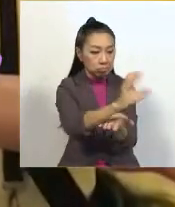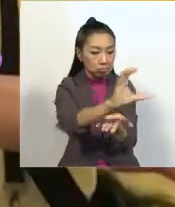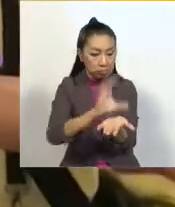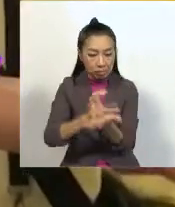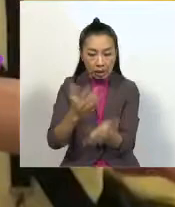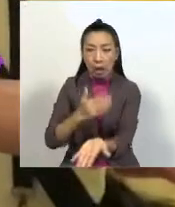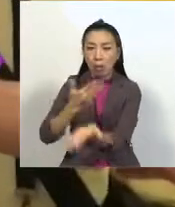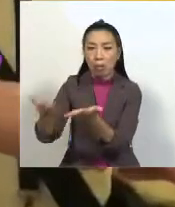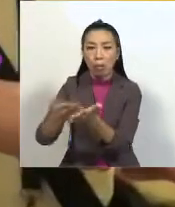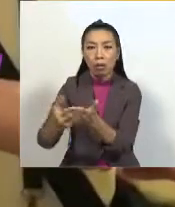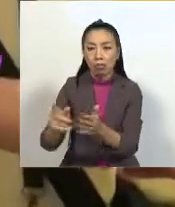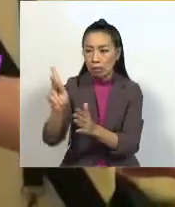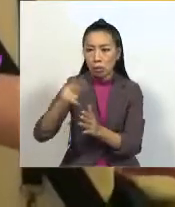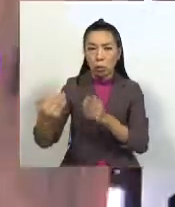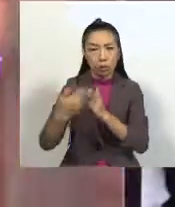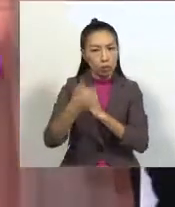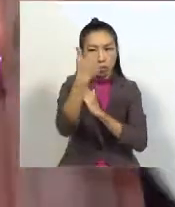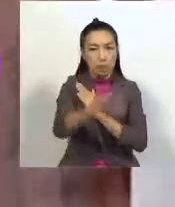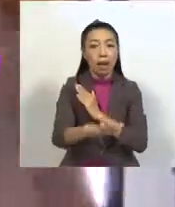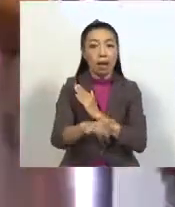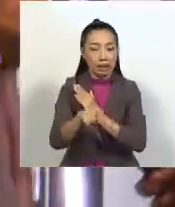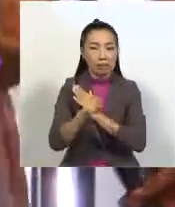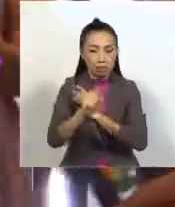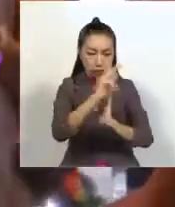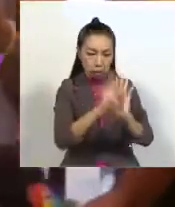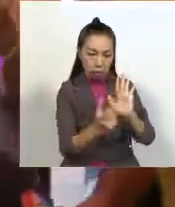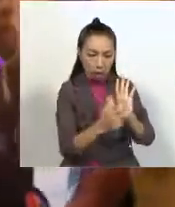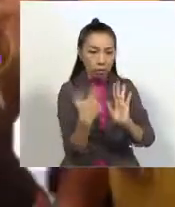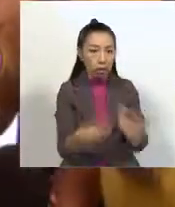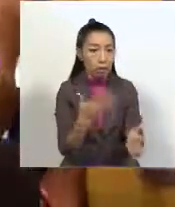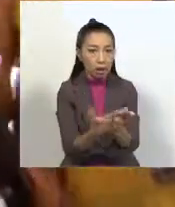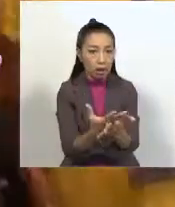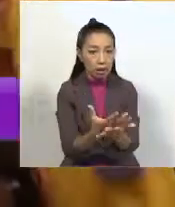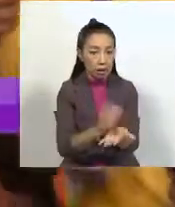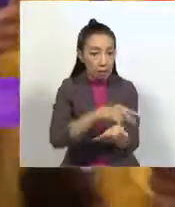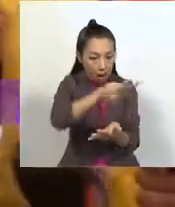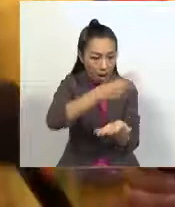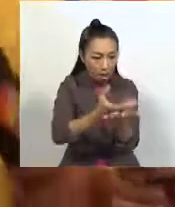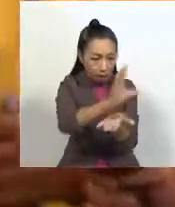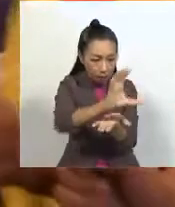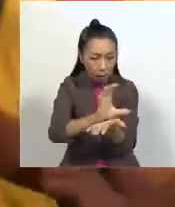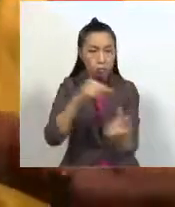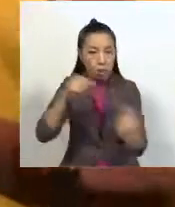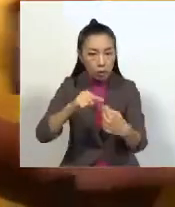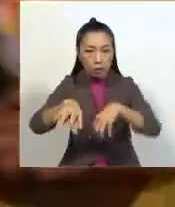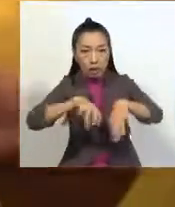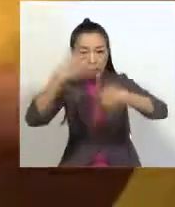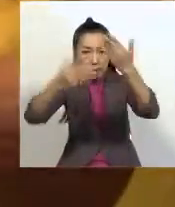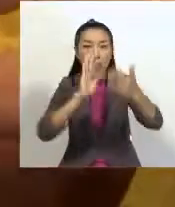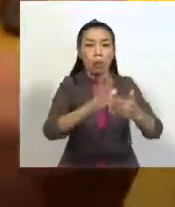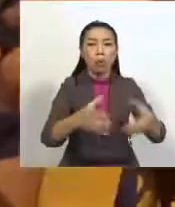ครับมาดูในส่วนของนายวิษณุเครืองามรองนายกรัฐมนตรีกันบ้างนะครับแสดงความคิดเห็